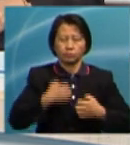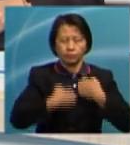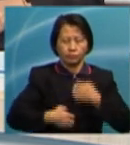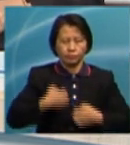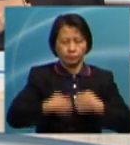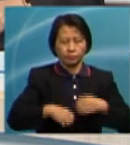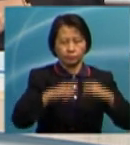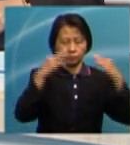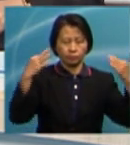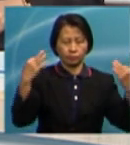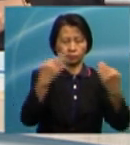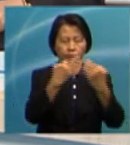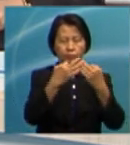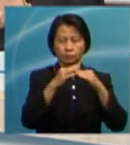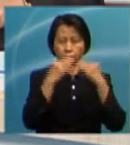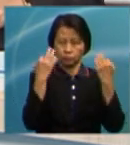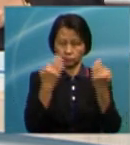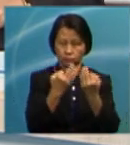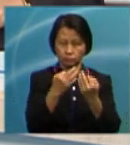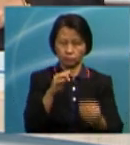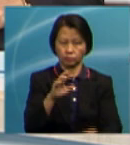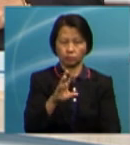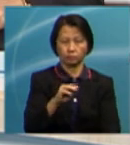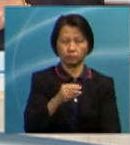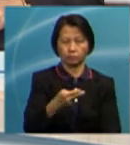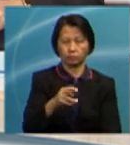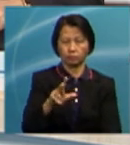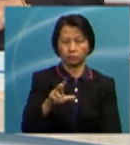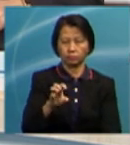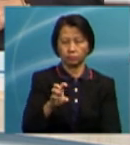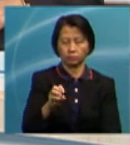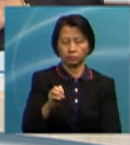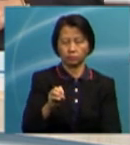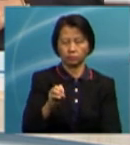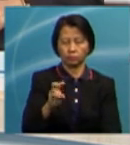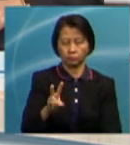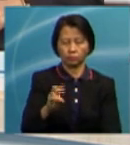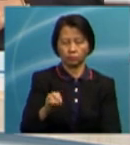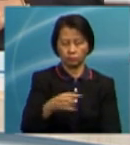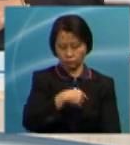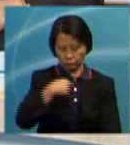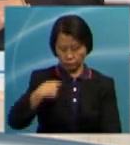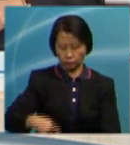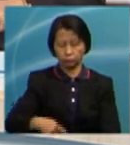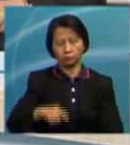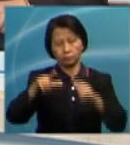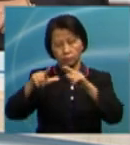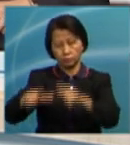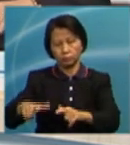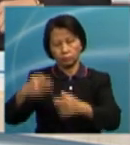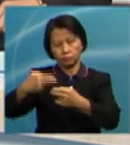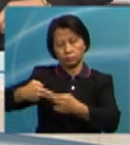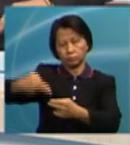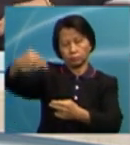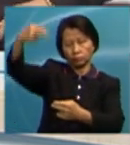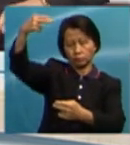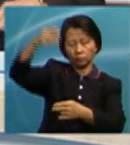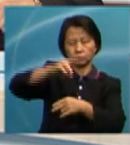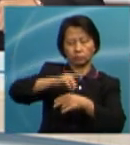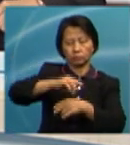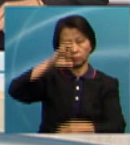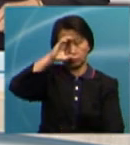penumpang pesawat MH370 yang juga warganegara China yang ditempatkan di hotel cyberview resort di